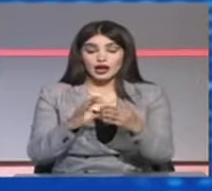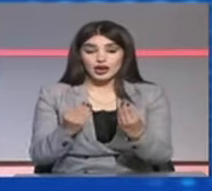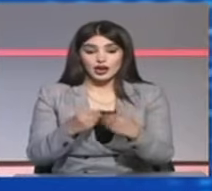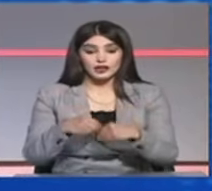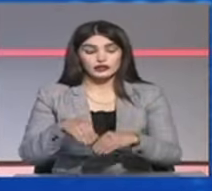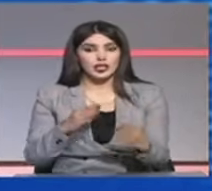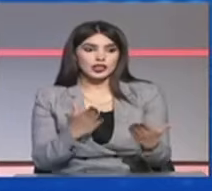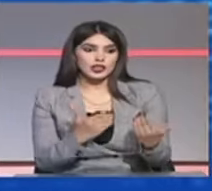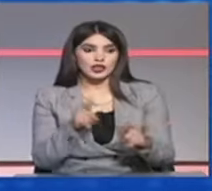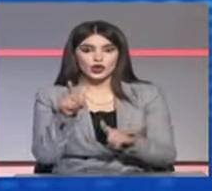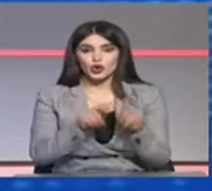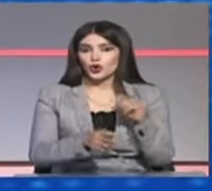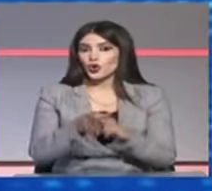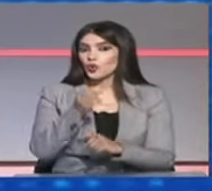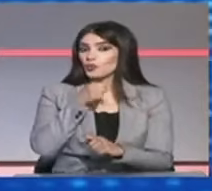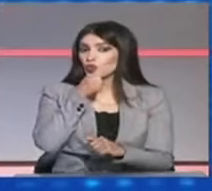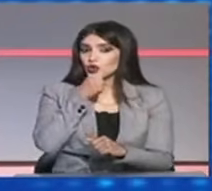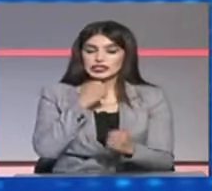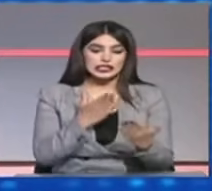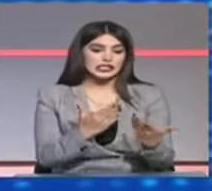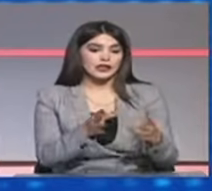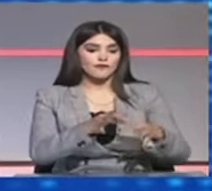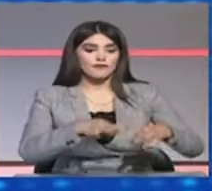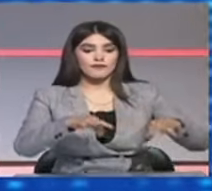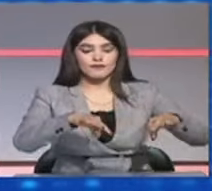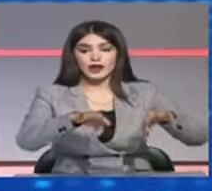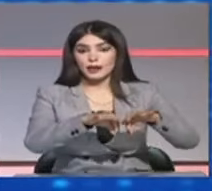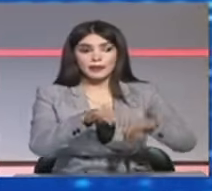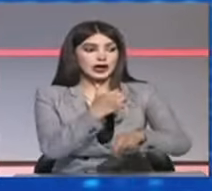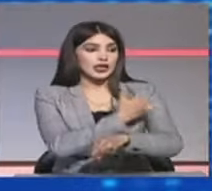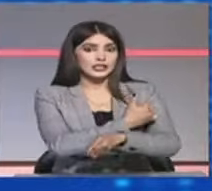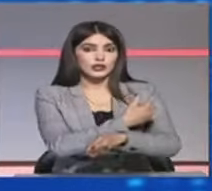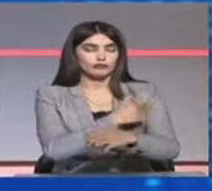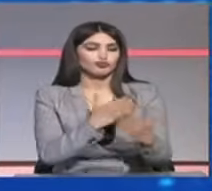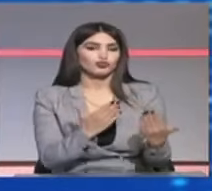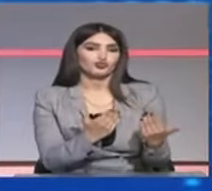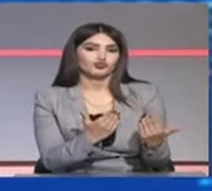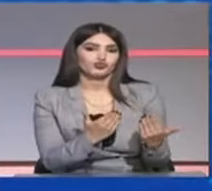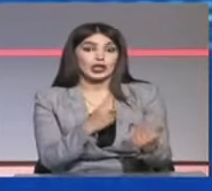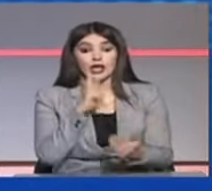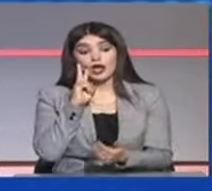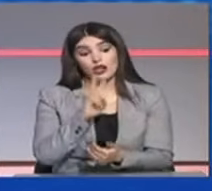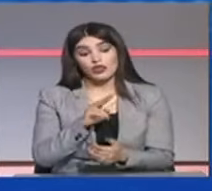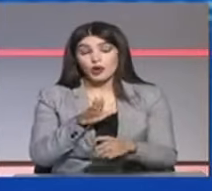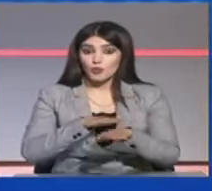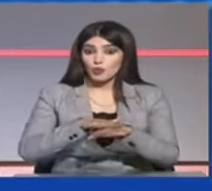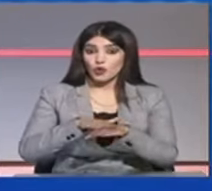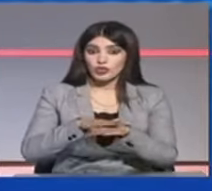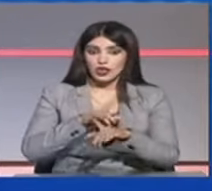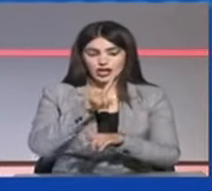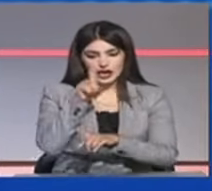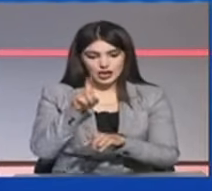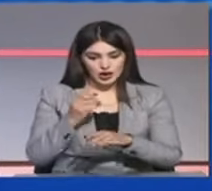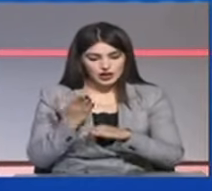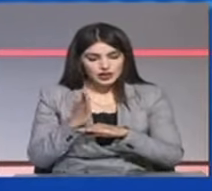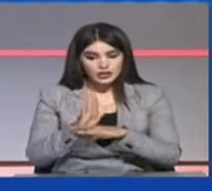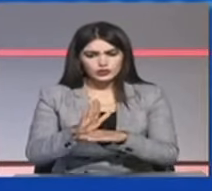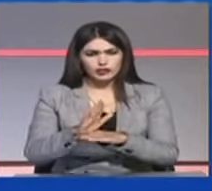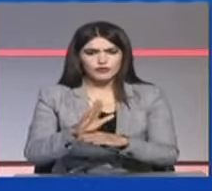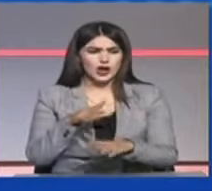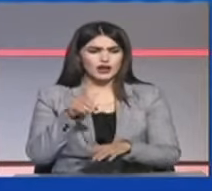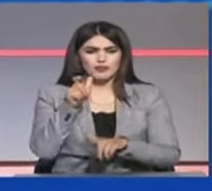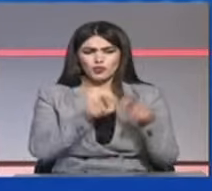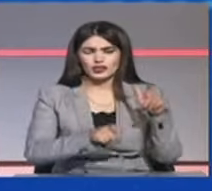انتظار سنين في مراكز تلقى التلقيح المضاده لفيروس كورونا مساله طرحت بعد عده